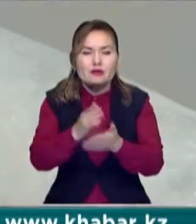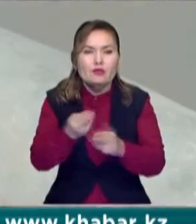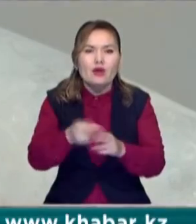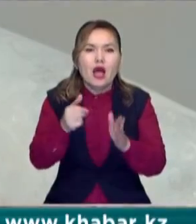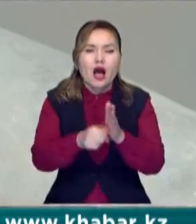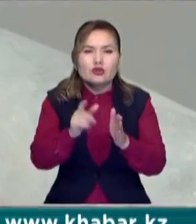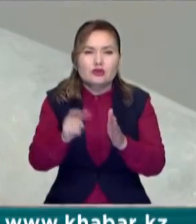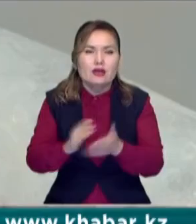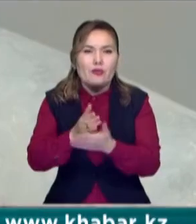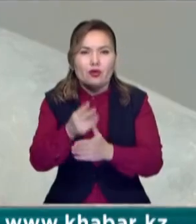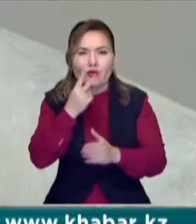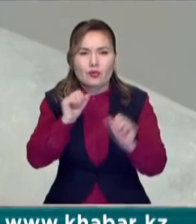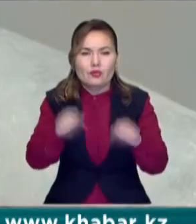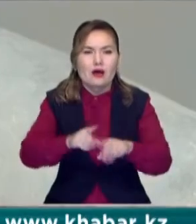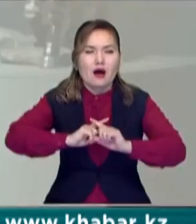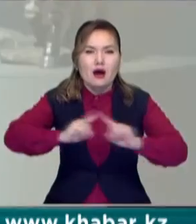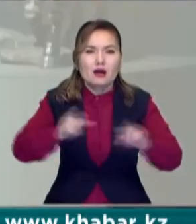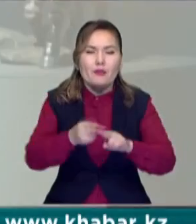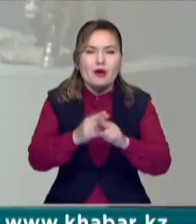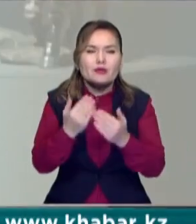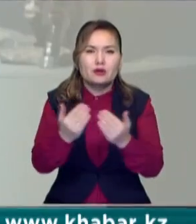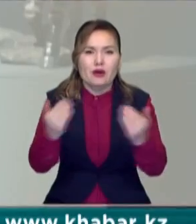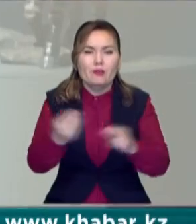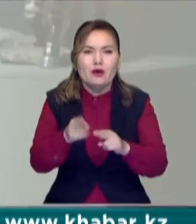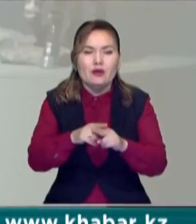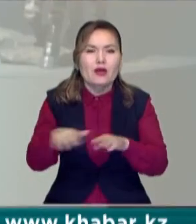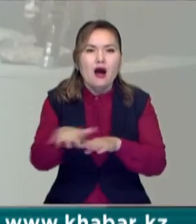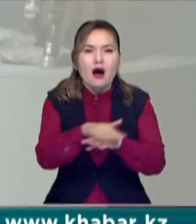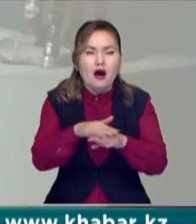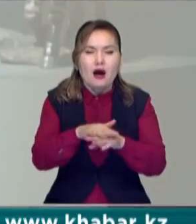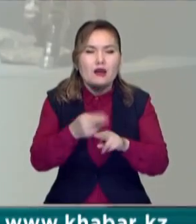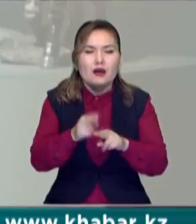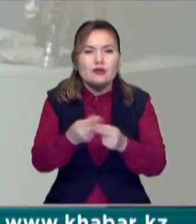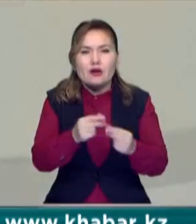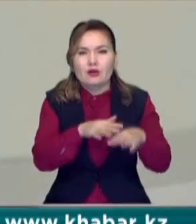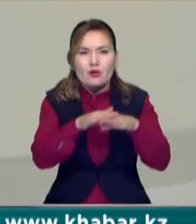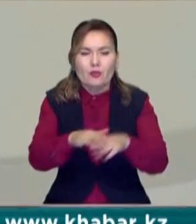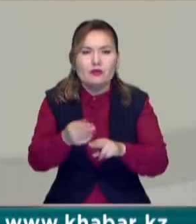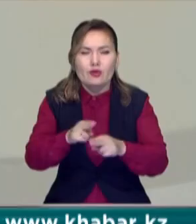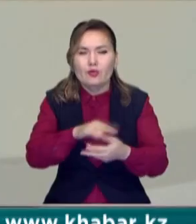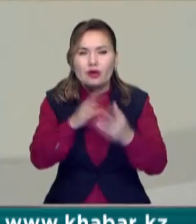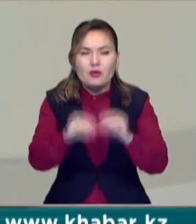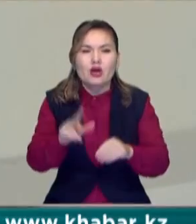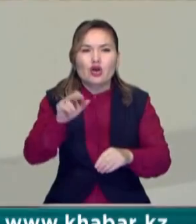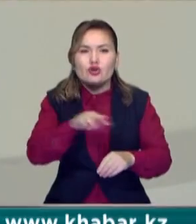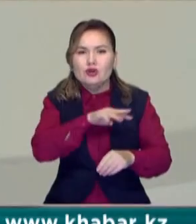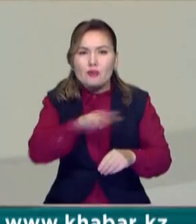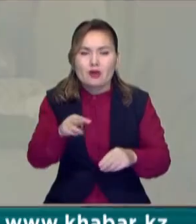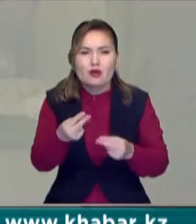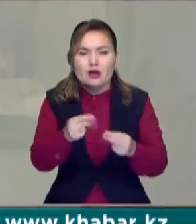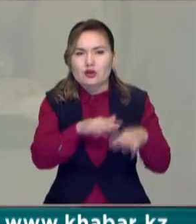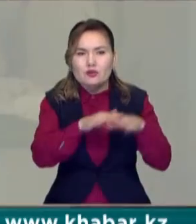қызмет көрсетіледі. Елімізде теңдесі жоқ бірегей нысан демеушілердің қаражатына салынды. Жобаны жүзеге асыруға 300 миллион теңге